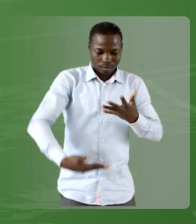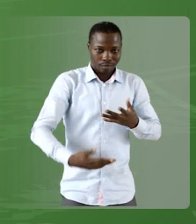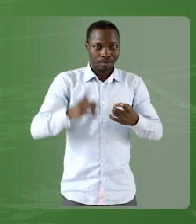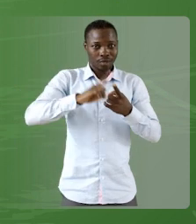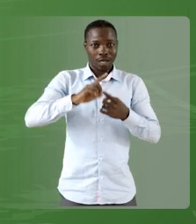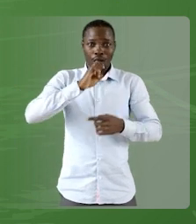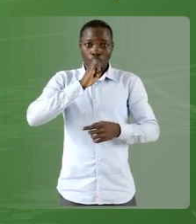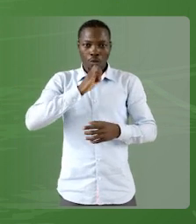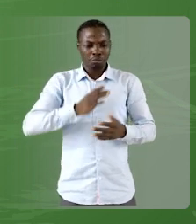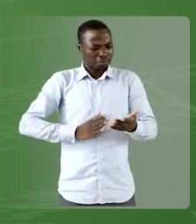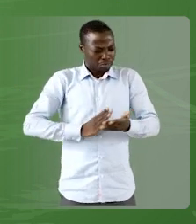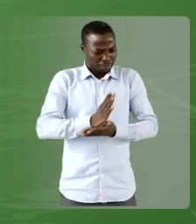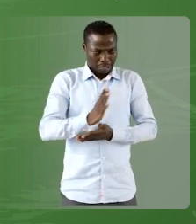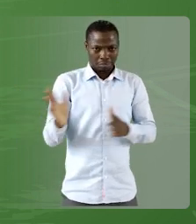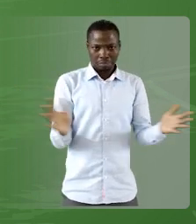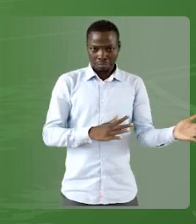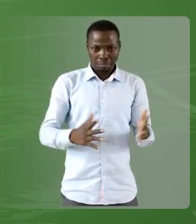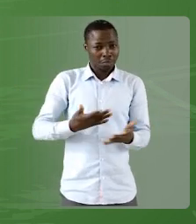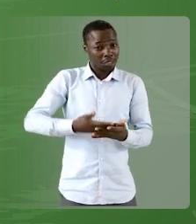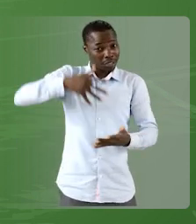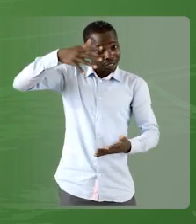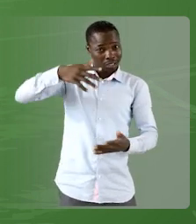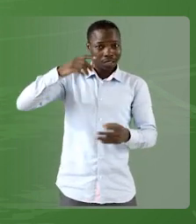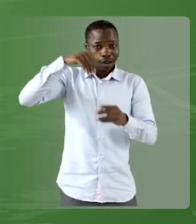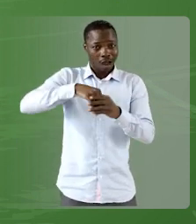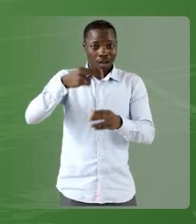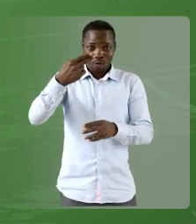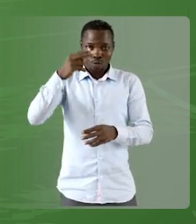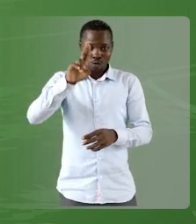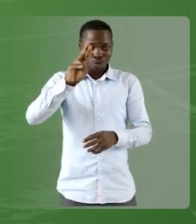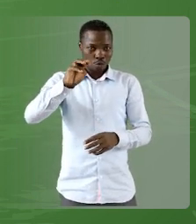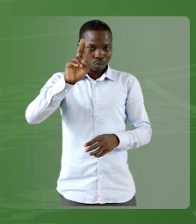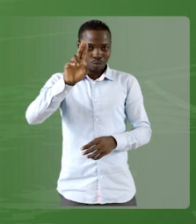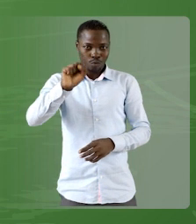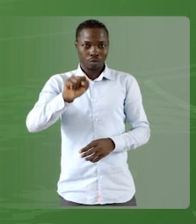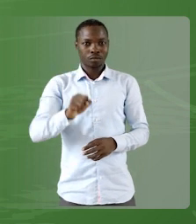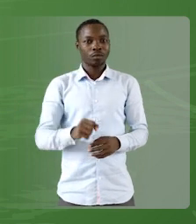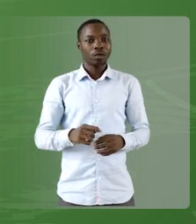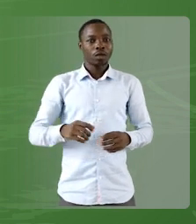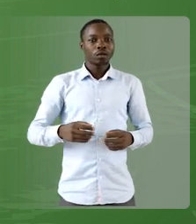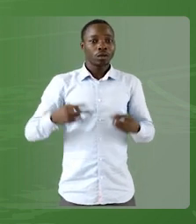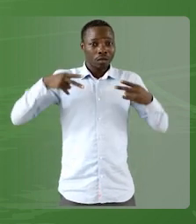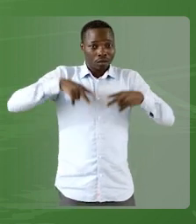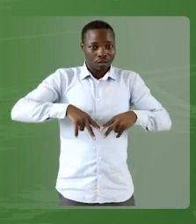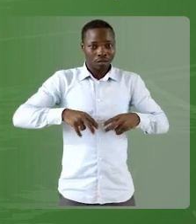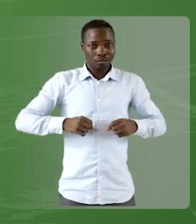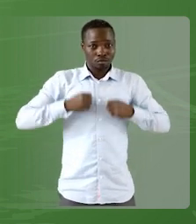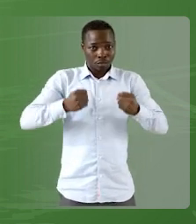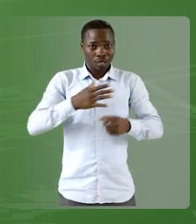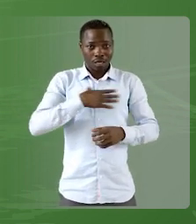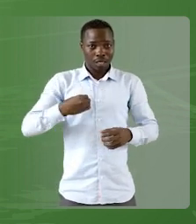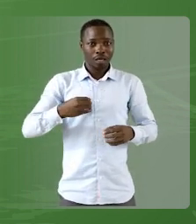l'eau, bien aéré et riche en humus, en sels minéraux et en